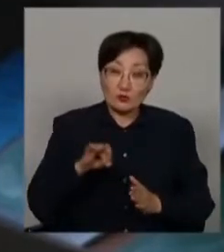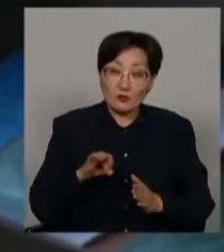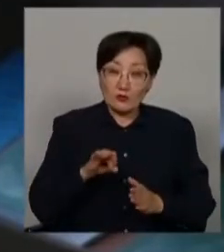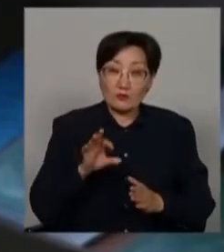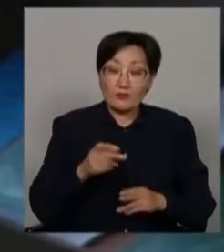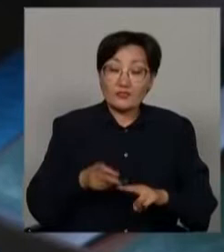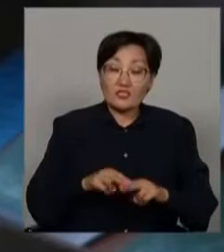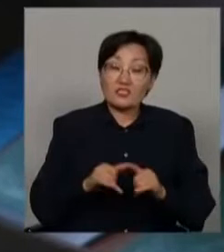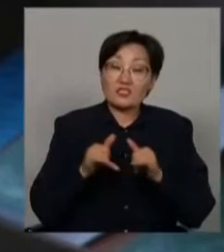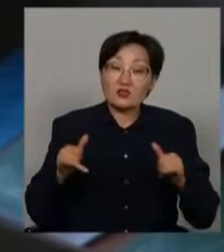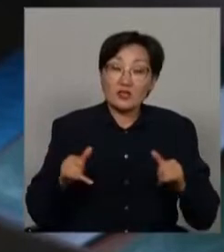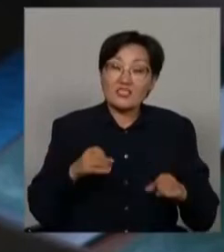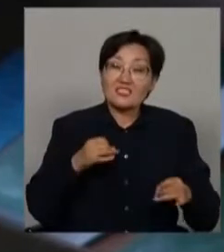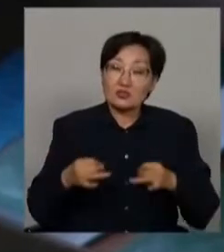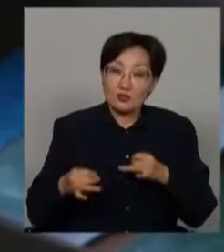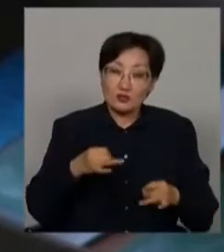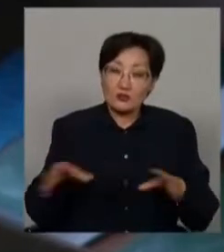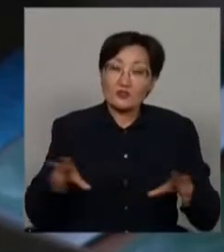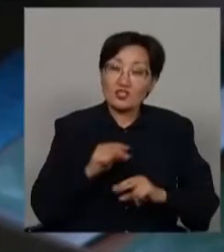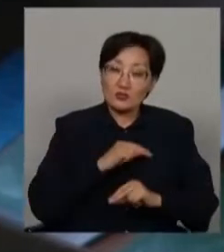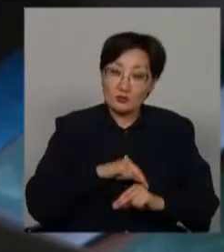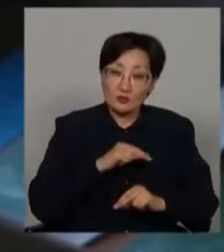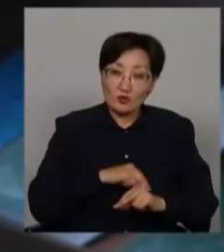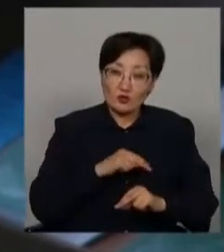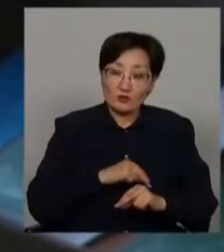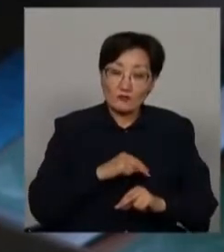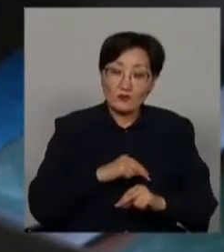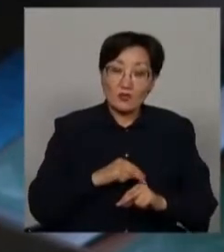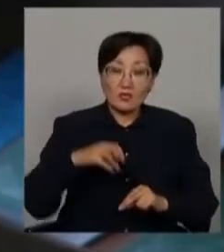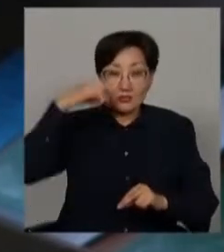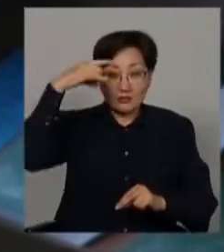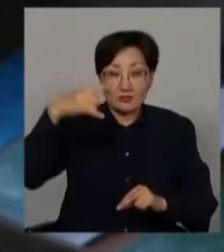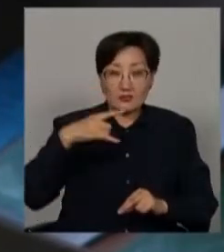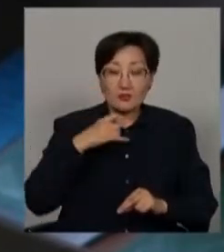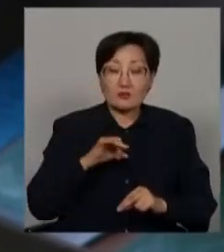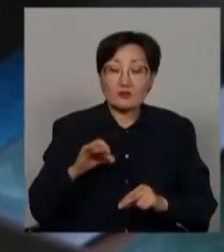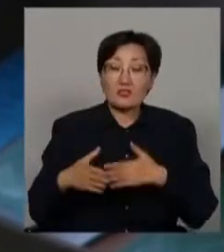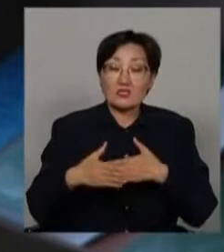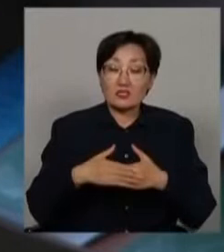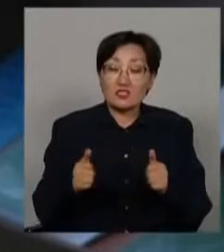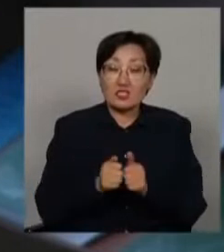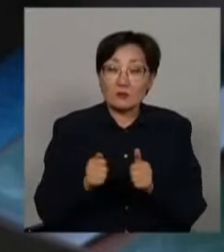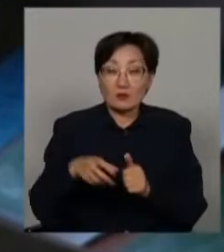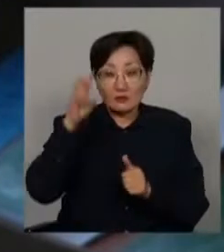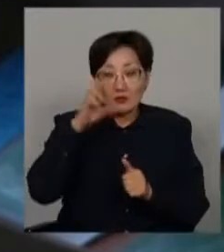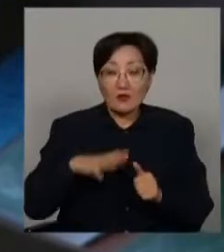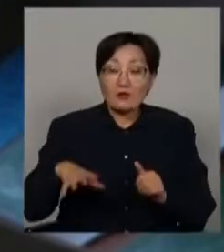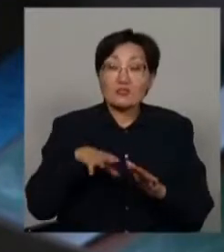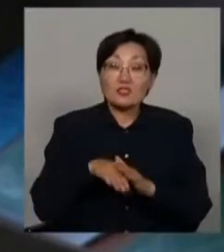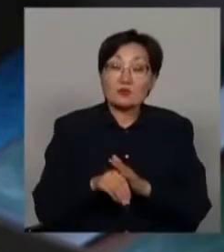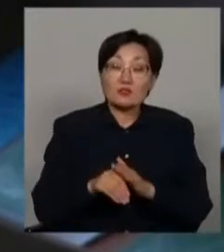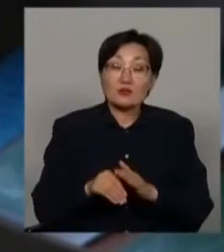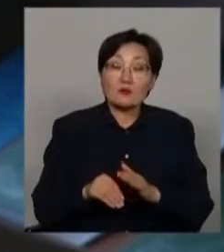вот именно развитие диалога, сотрудничества Казахстана с соседними странами и в частности